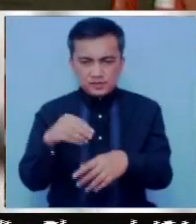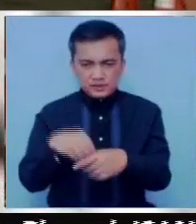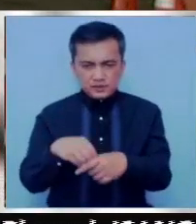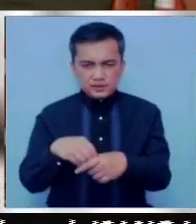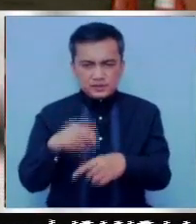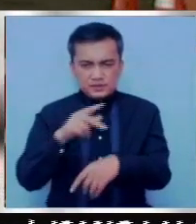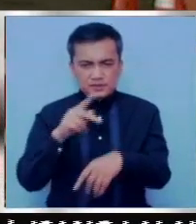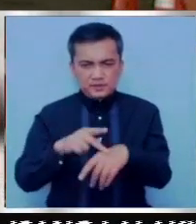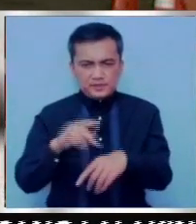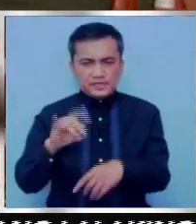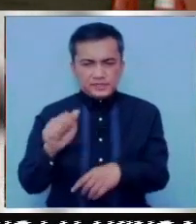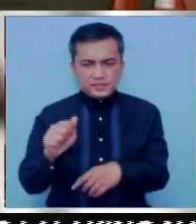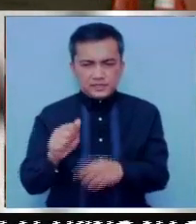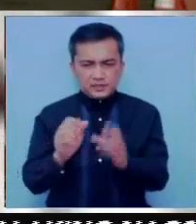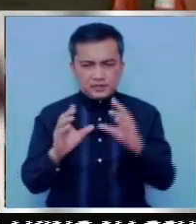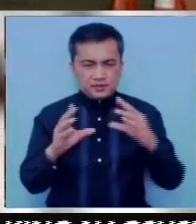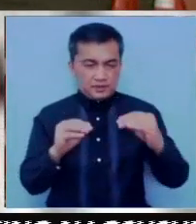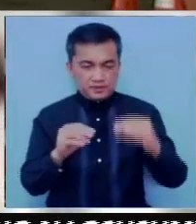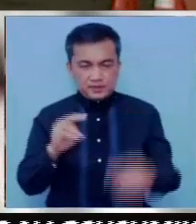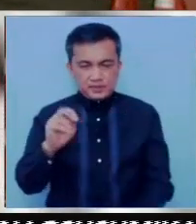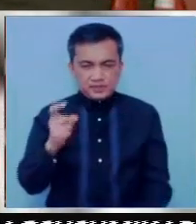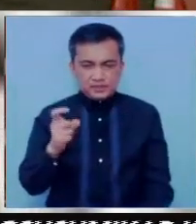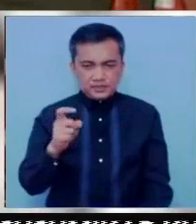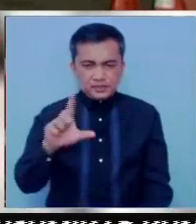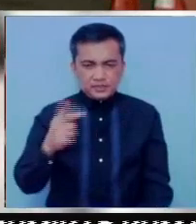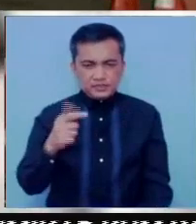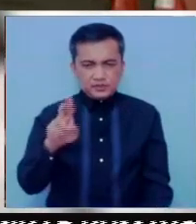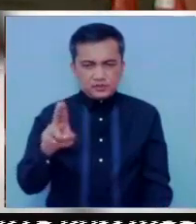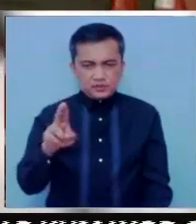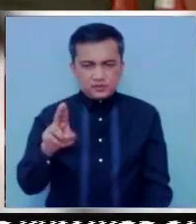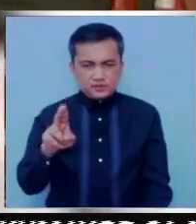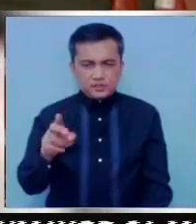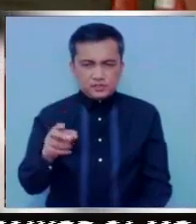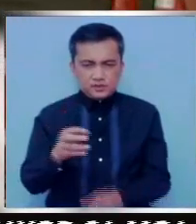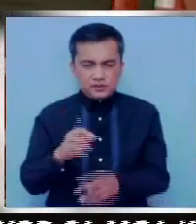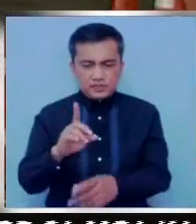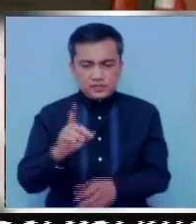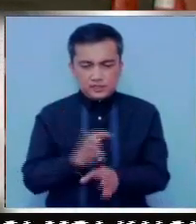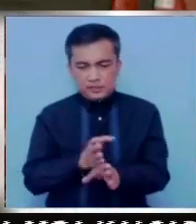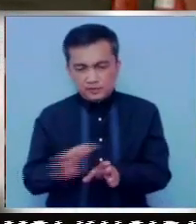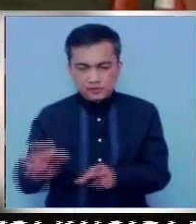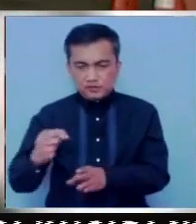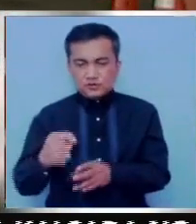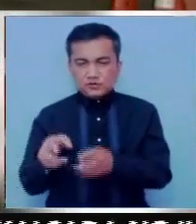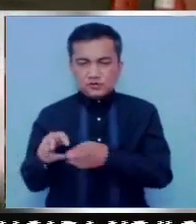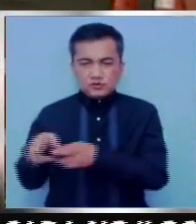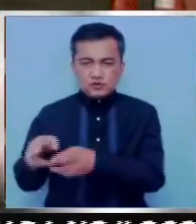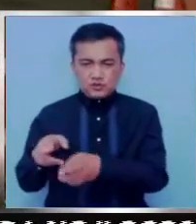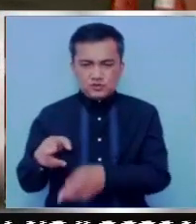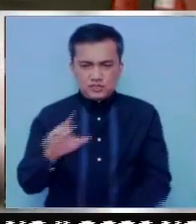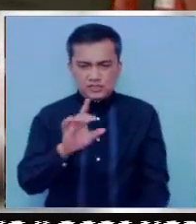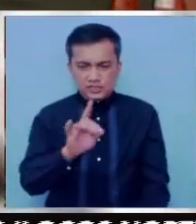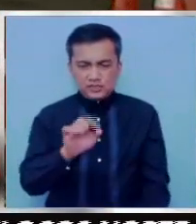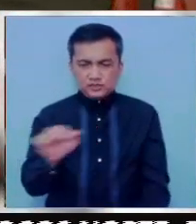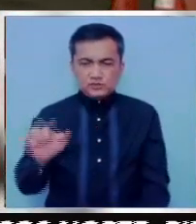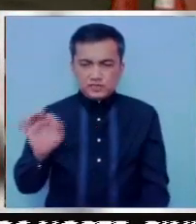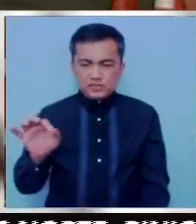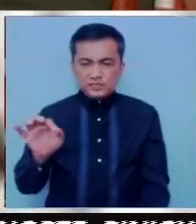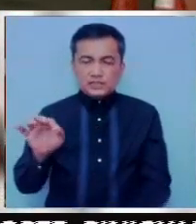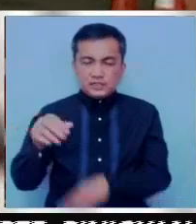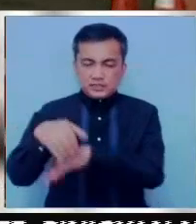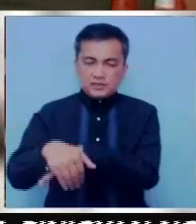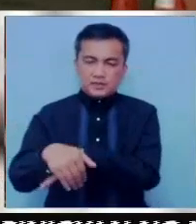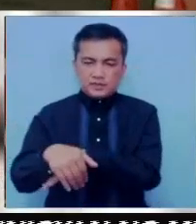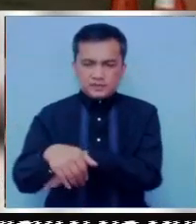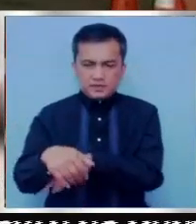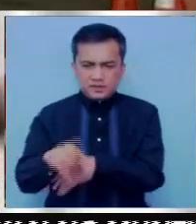Arena. Nakipag-usap ng NLEX sa mga LGU para yung diversion road between 8 to 9 PM mamaya ay maging